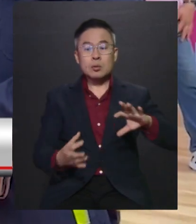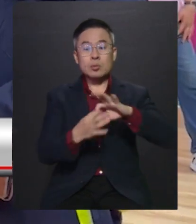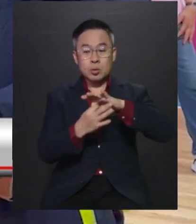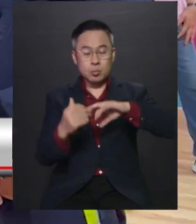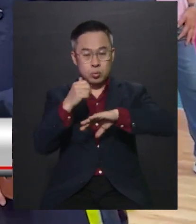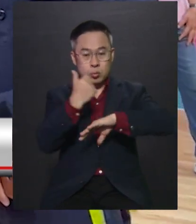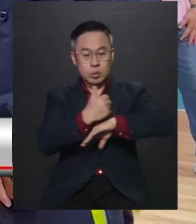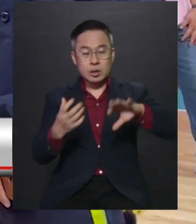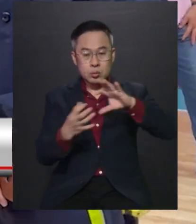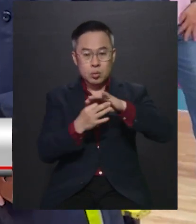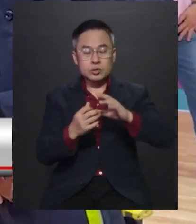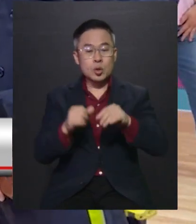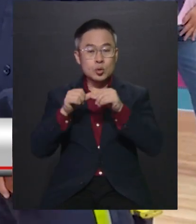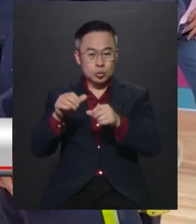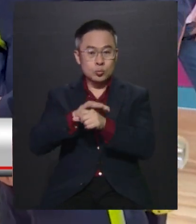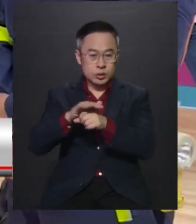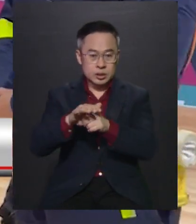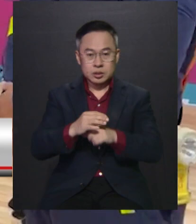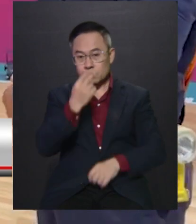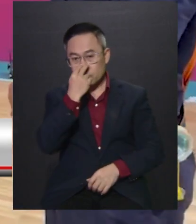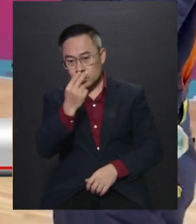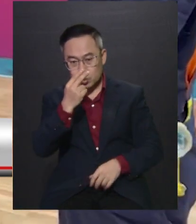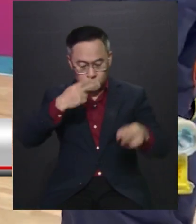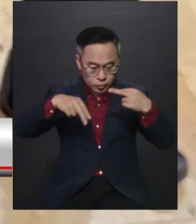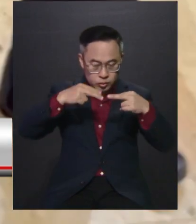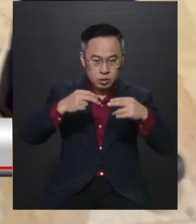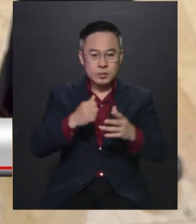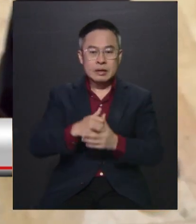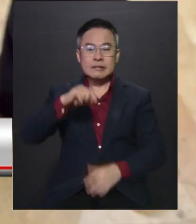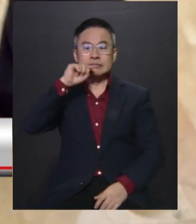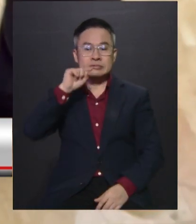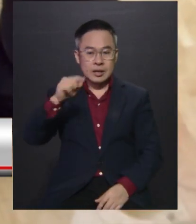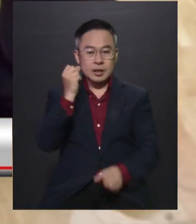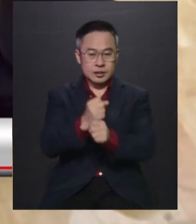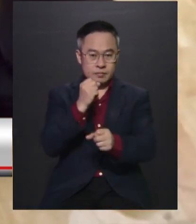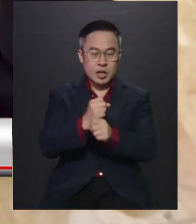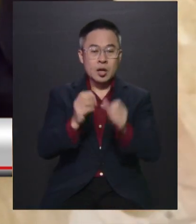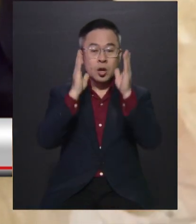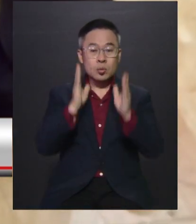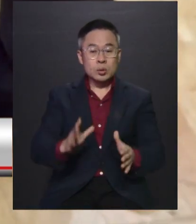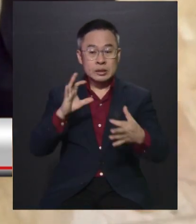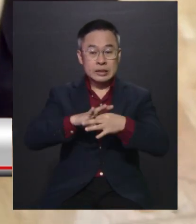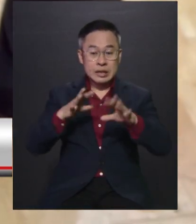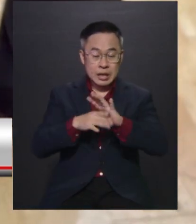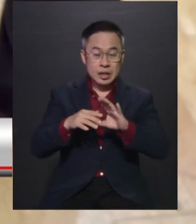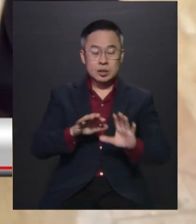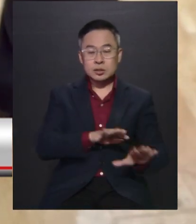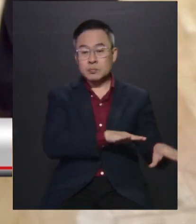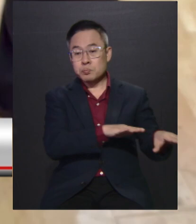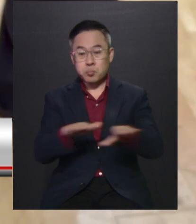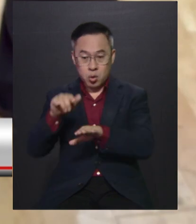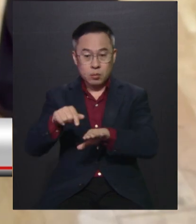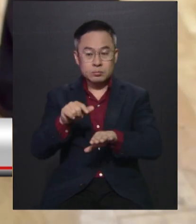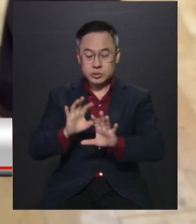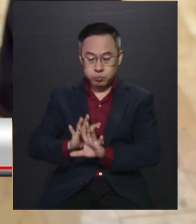ซึ่งอยู่ในสถานที่เกิดเหตุช่วงเวลานั้นพอดีก็เลยสั่งการอย่างรวดเร็วเลยนะว่าอ่ะเคลียร์นักกีฬา10ชาติที่จะมาร่วมแข่งขันออกจากพื้น